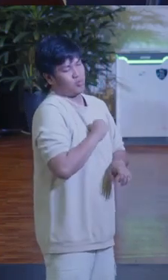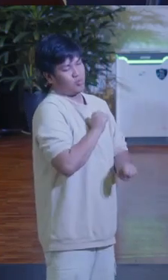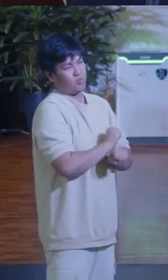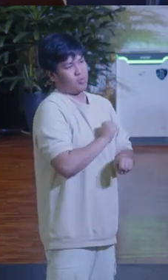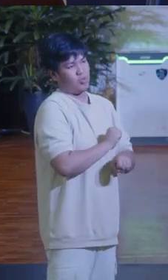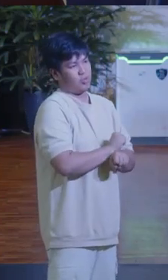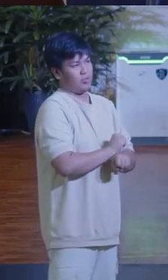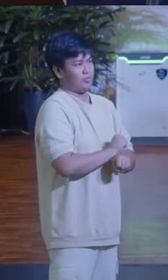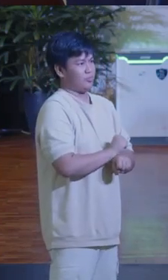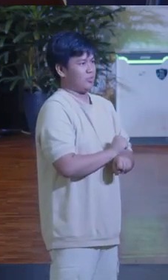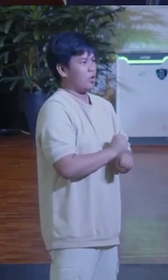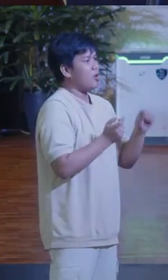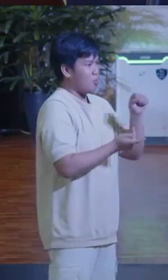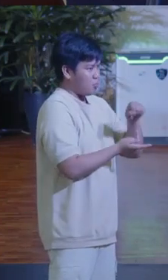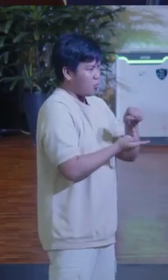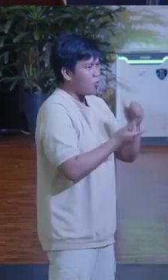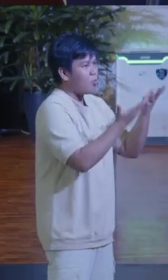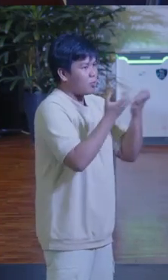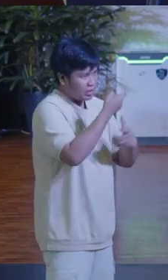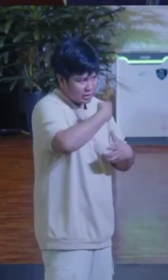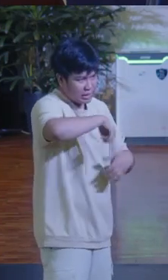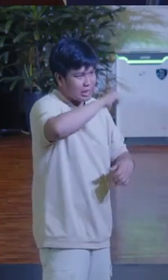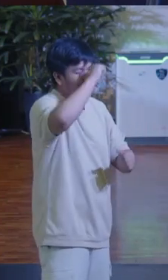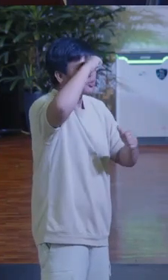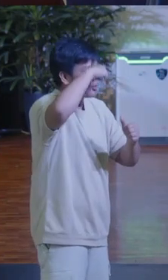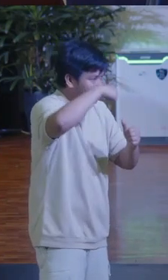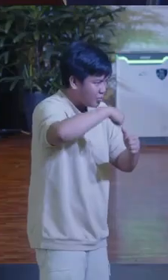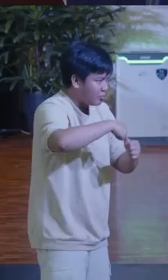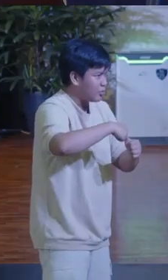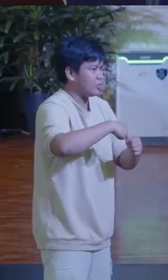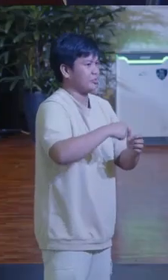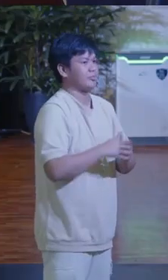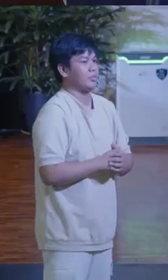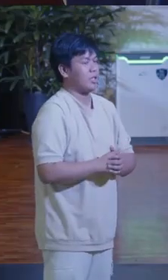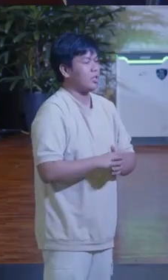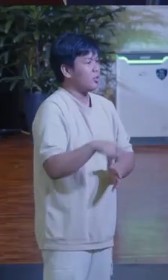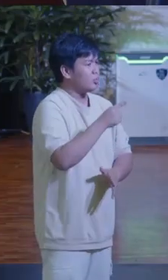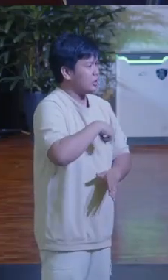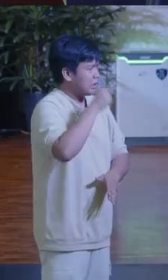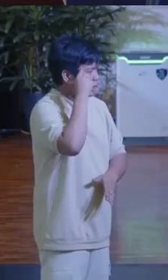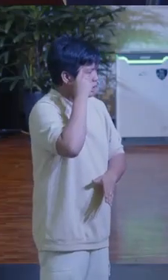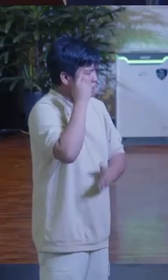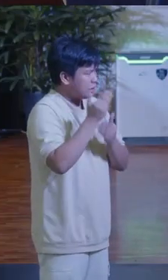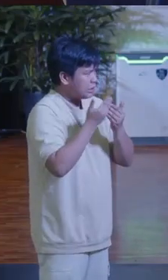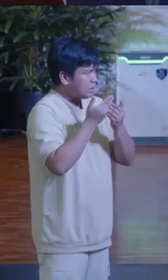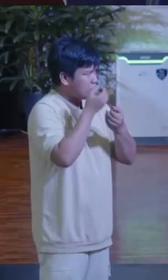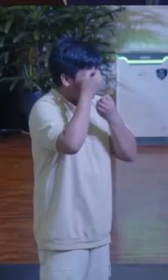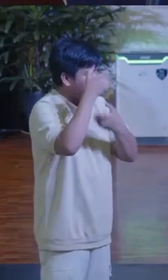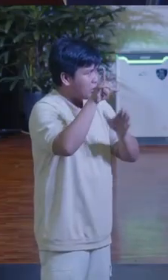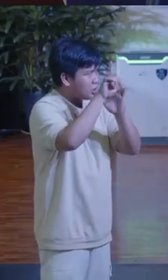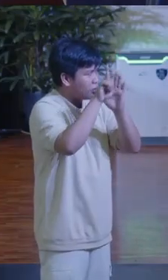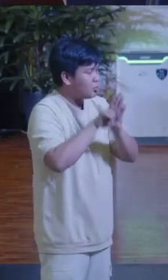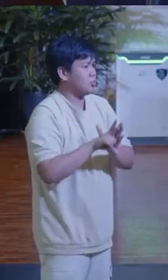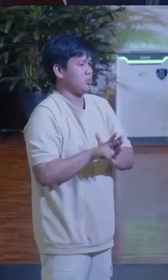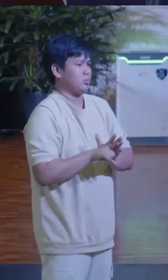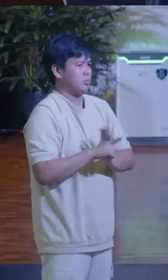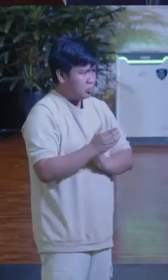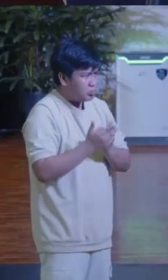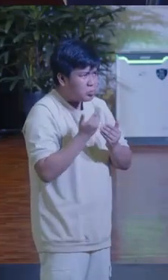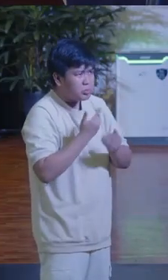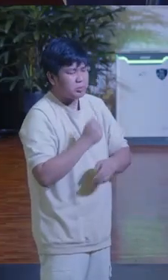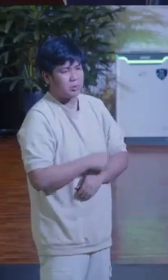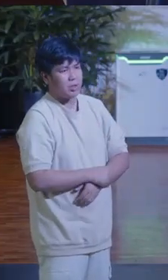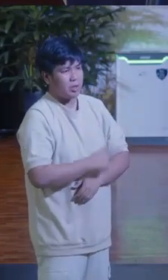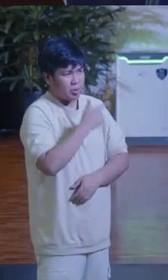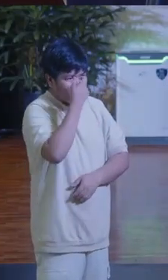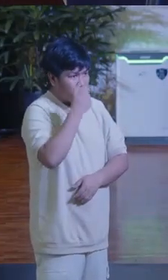Pablo dito. Mas madali kasing sumunod sa batas. Maging legalistic na lang tayo.